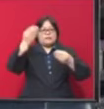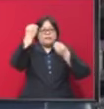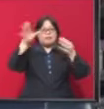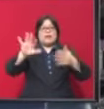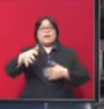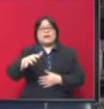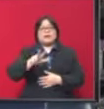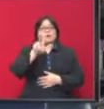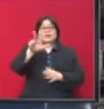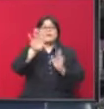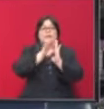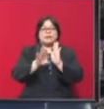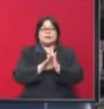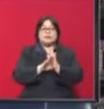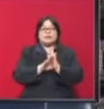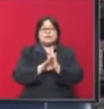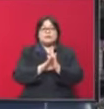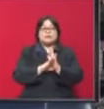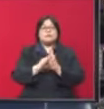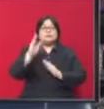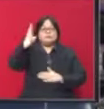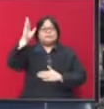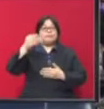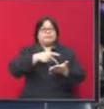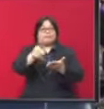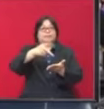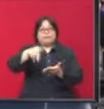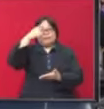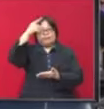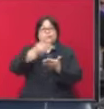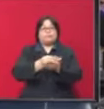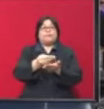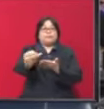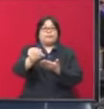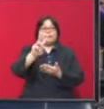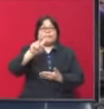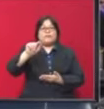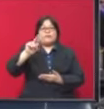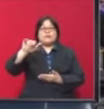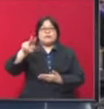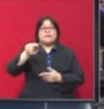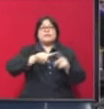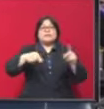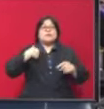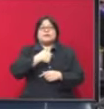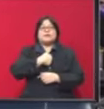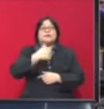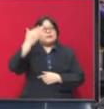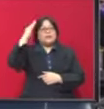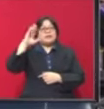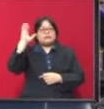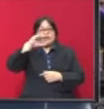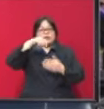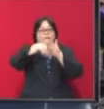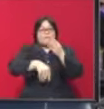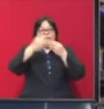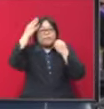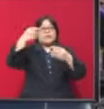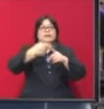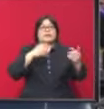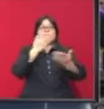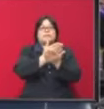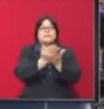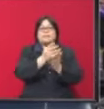anggaran tiga pilihan Ringgit Malaysia akan dibelanjakan untuk membeli efek sini tetapi kita tetap Adha cari butiran nih tadi